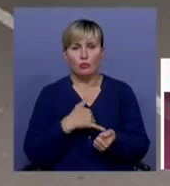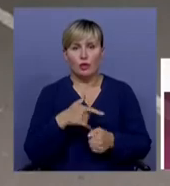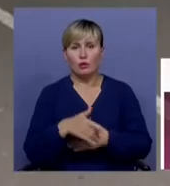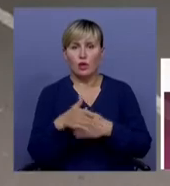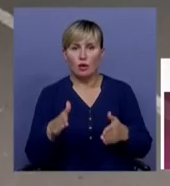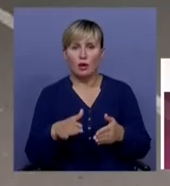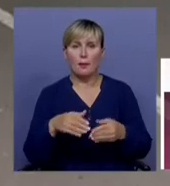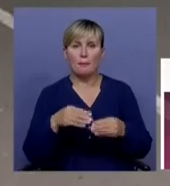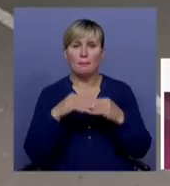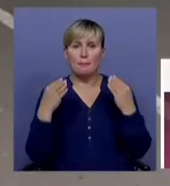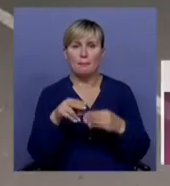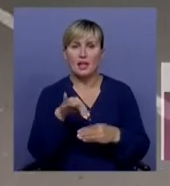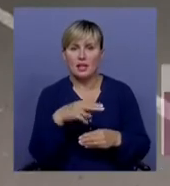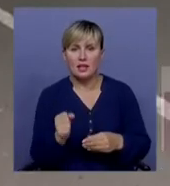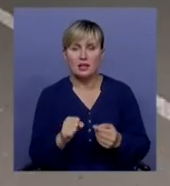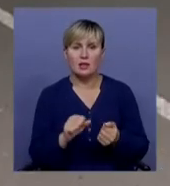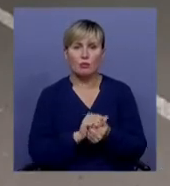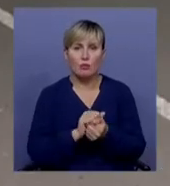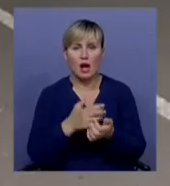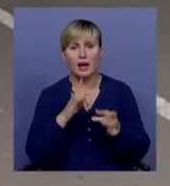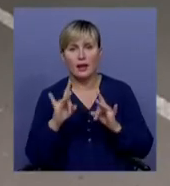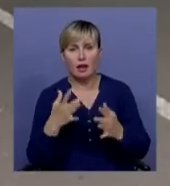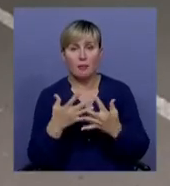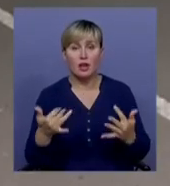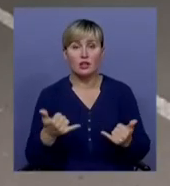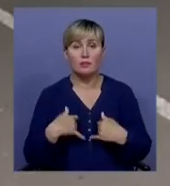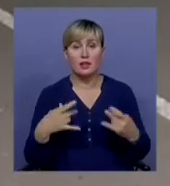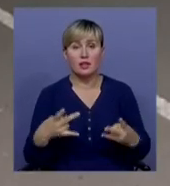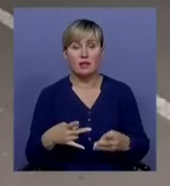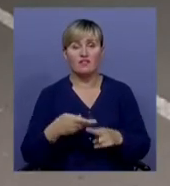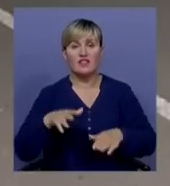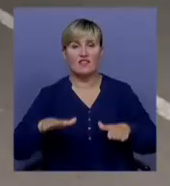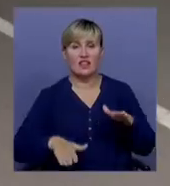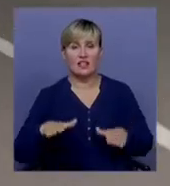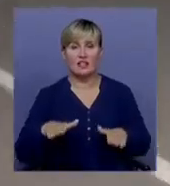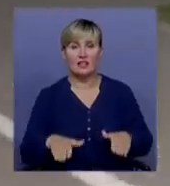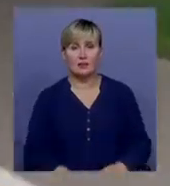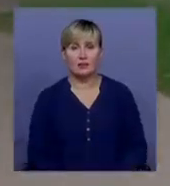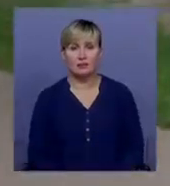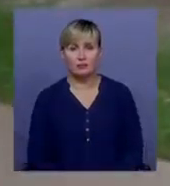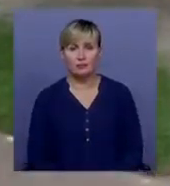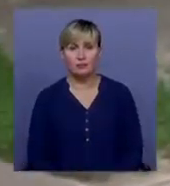из-под пиццы, бумажные пакеты и рекламные флаеры. Сейчас мне необходимо их взвесить.